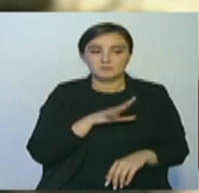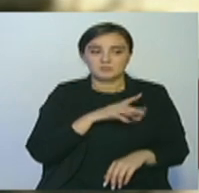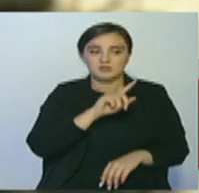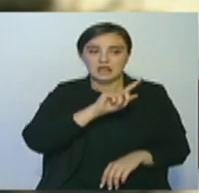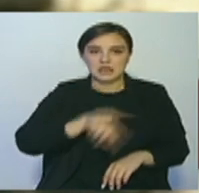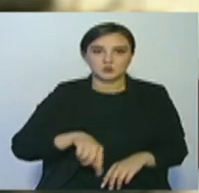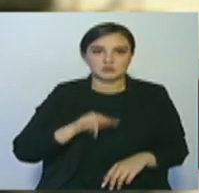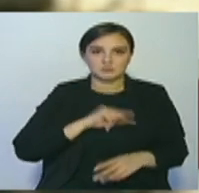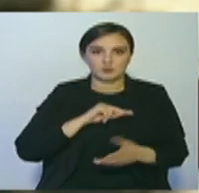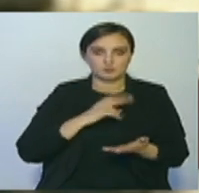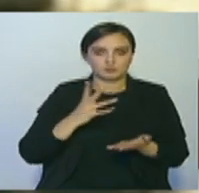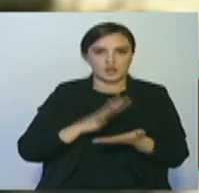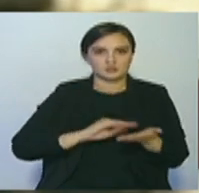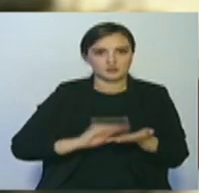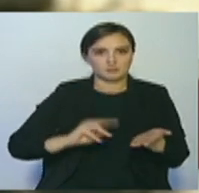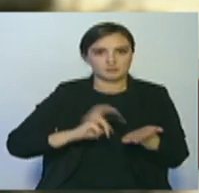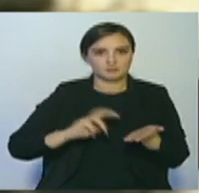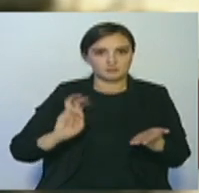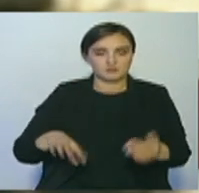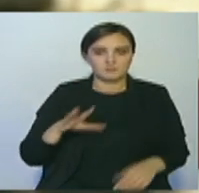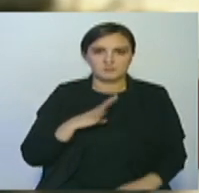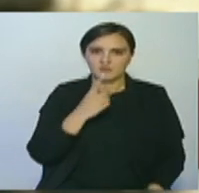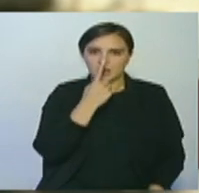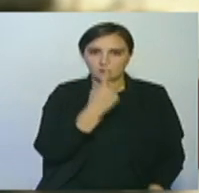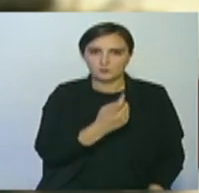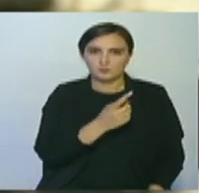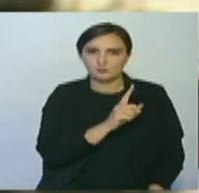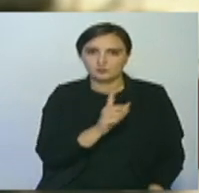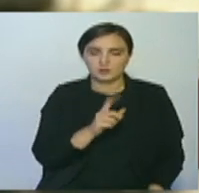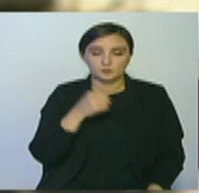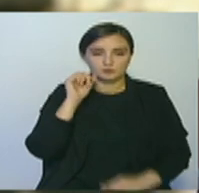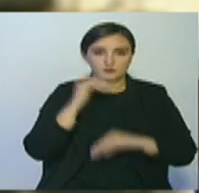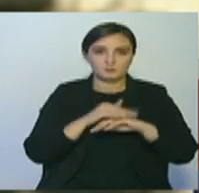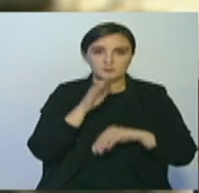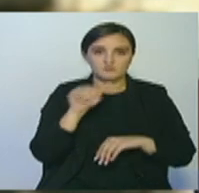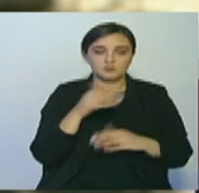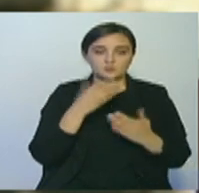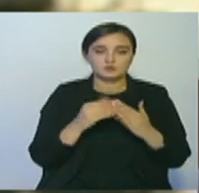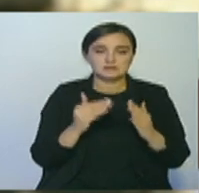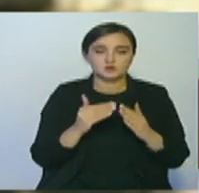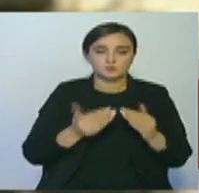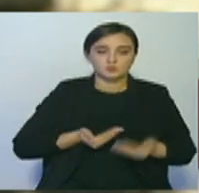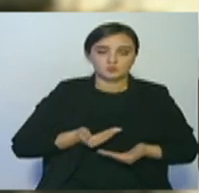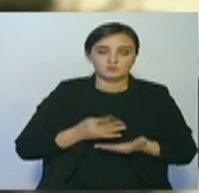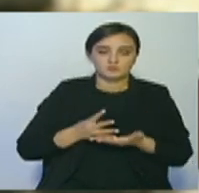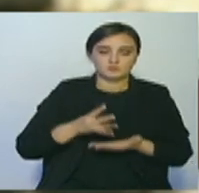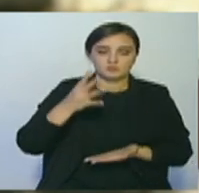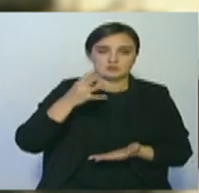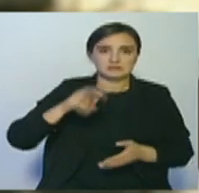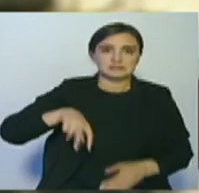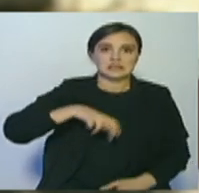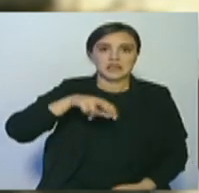და წამოსულიყო სამსახურიდან, მას ემუქრებოდნენ და გუშინ ღამით პირველ საათზე მის საკუთარ სახლთან, საცხოვრებელ სახლთან,